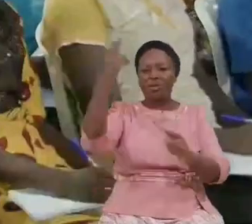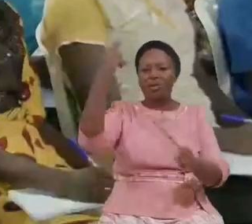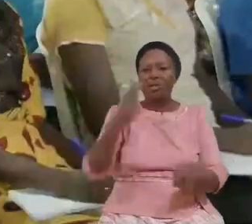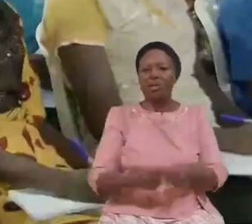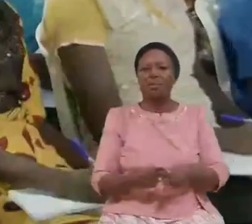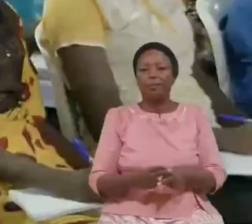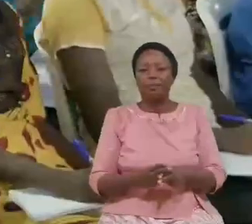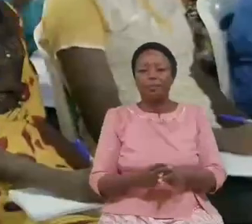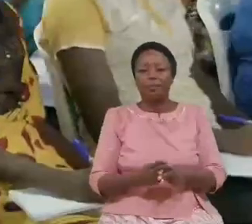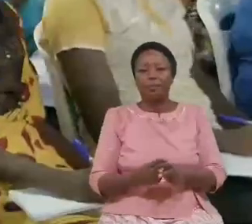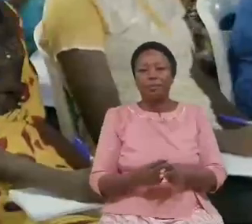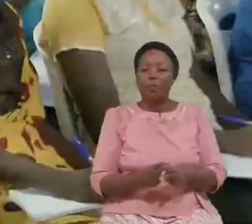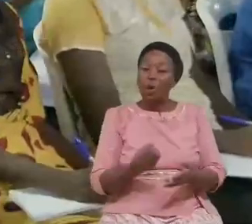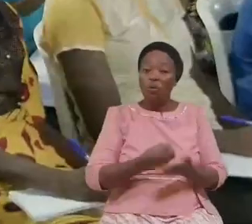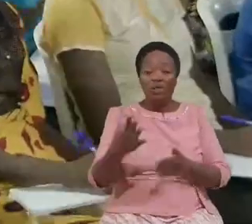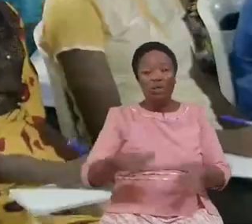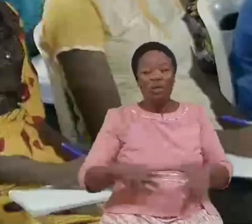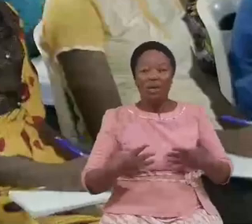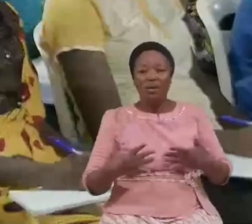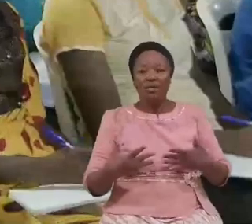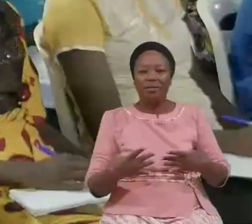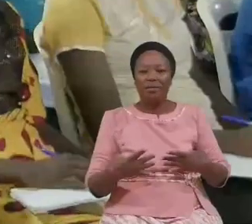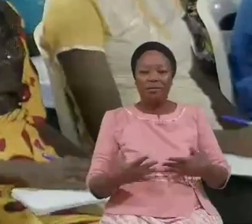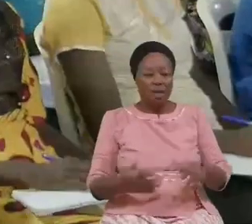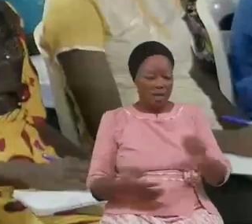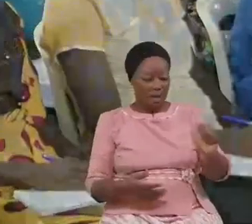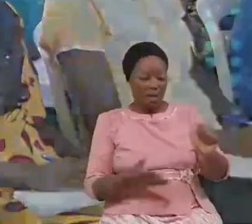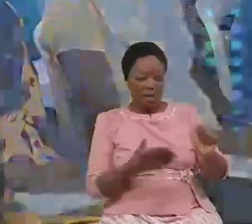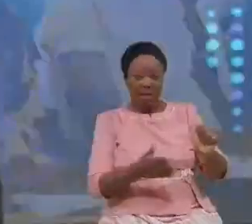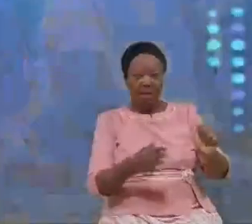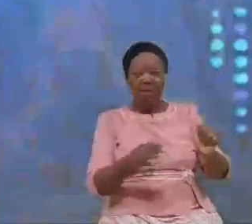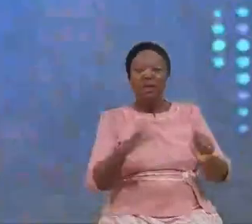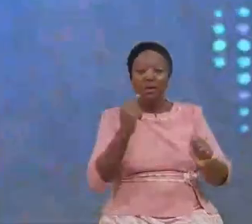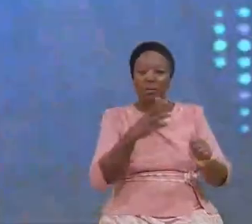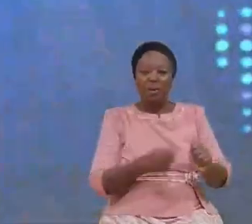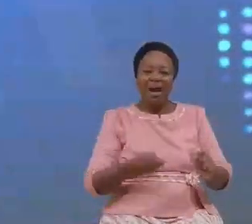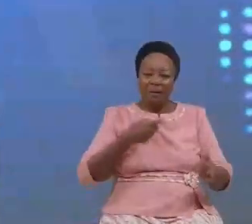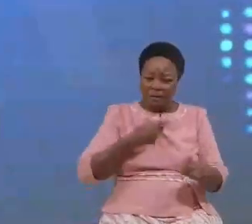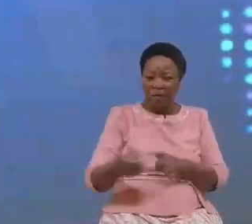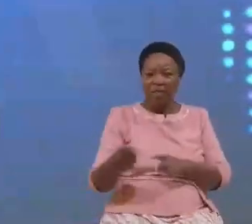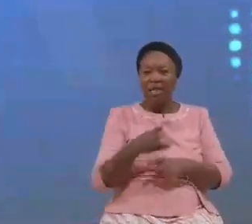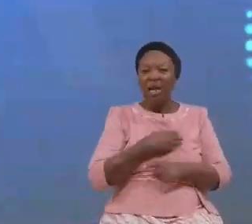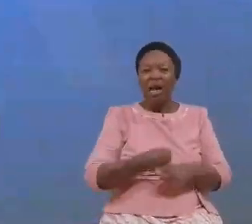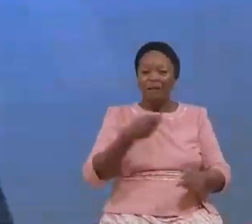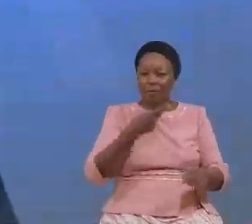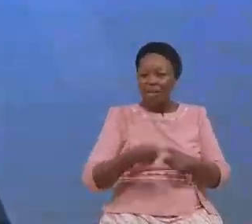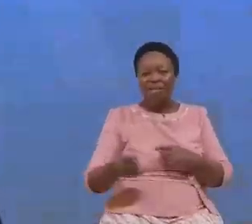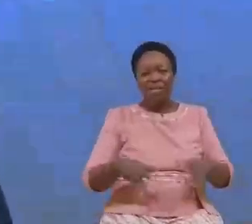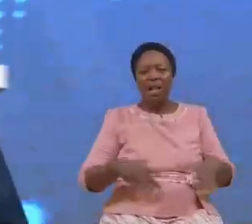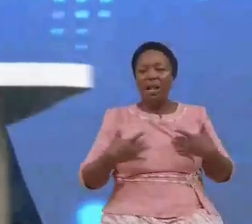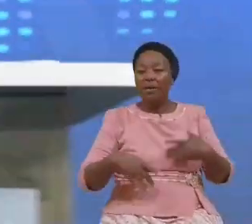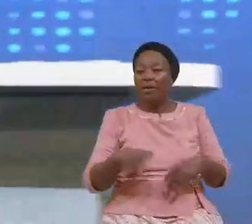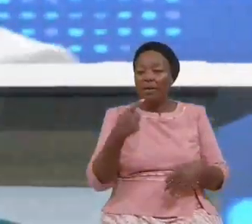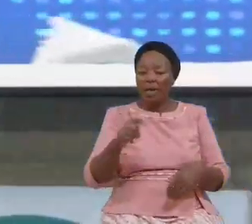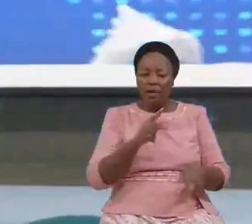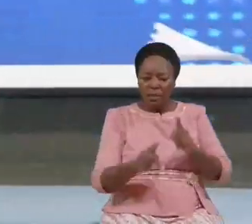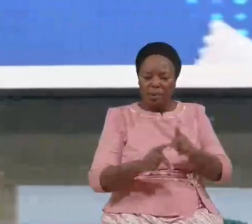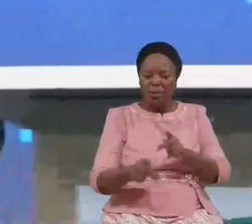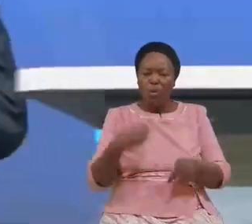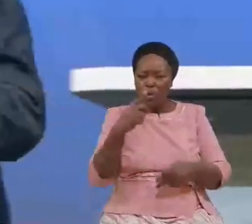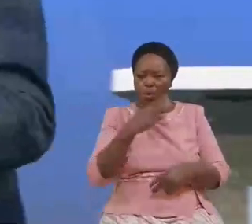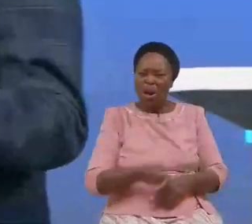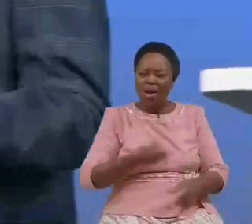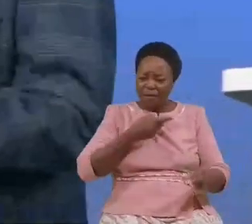de Jésus veut gâcher c'est la vie affligée cela qui sont